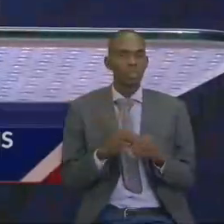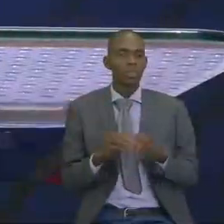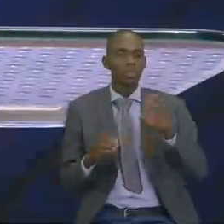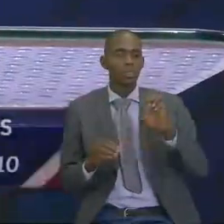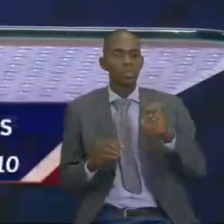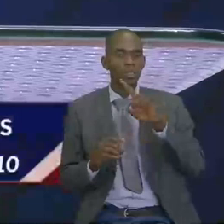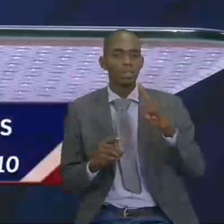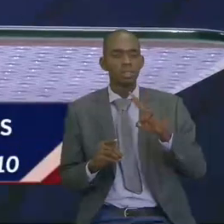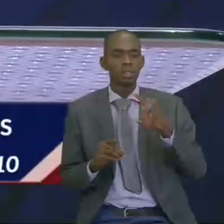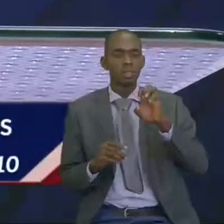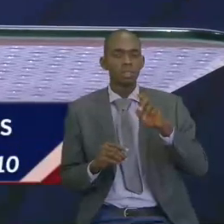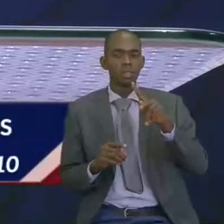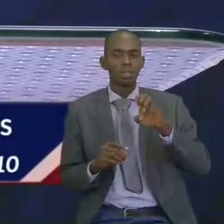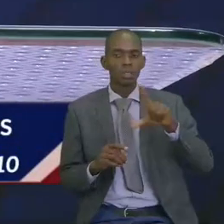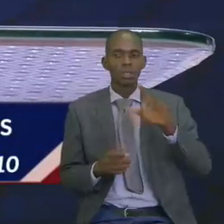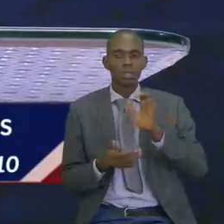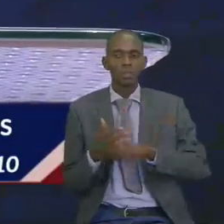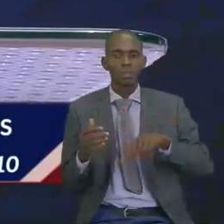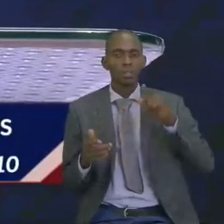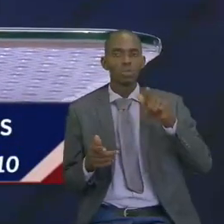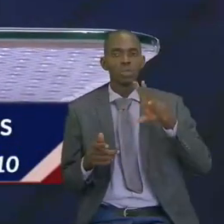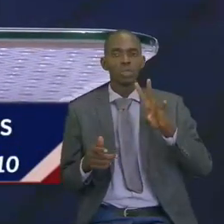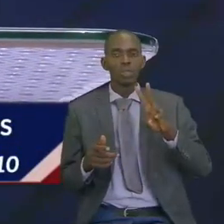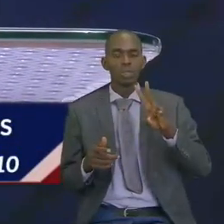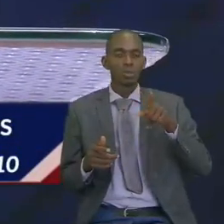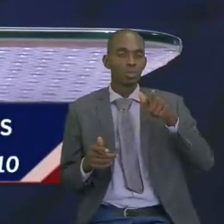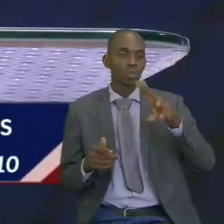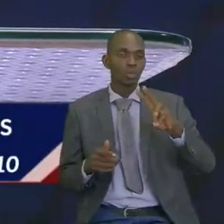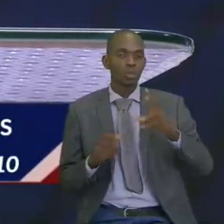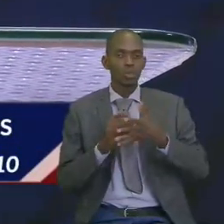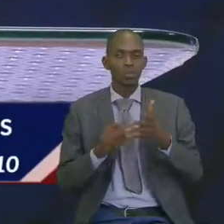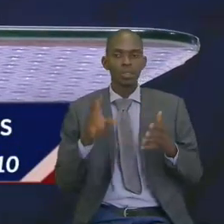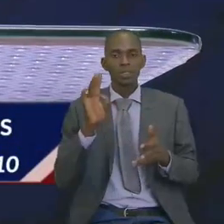des royaumes des nations. Voyons